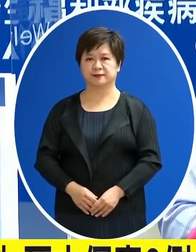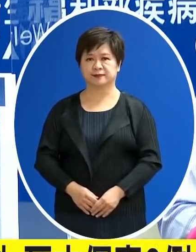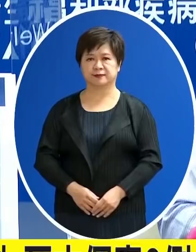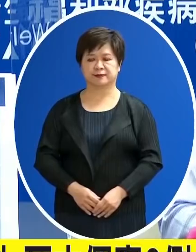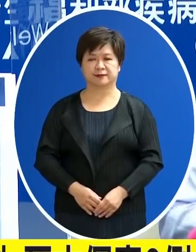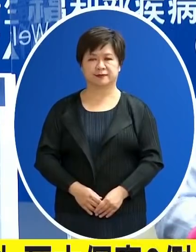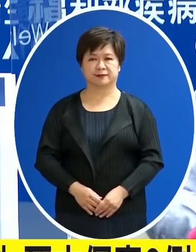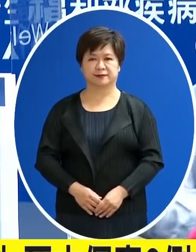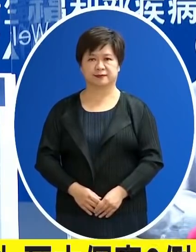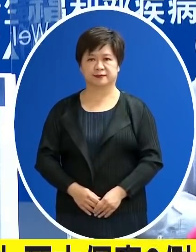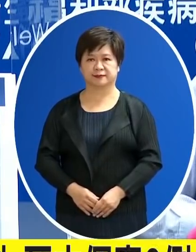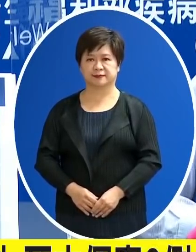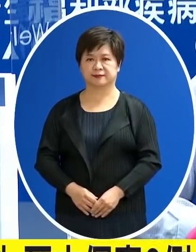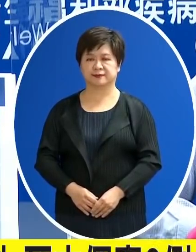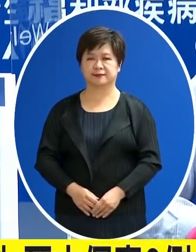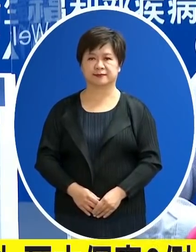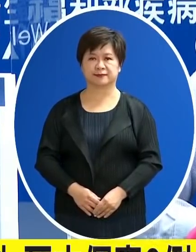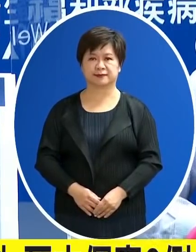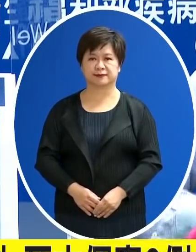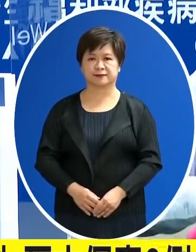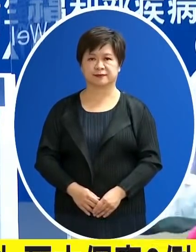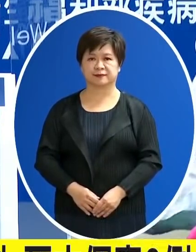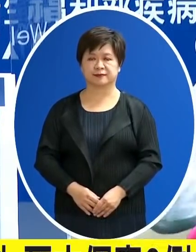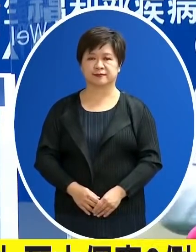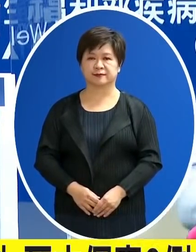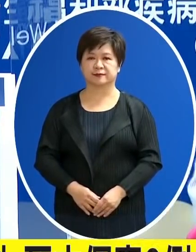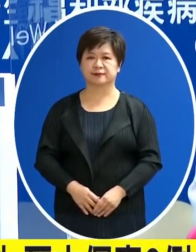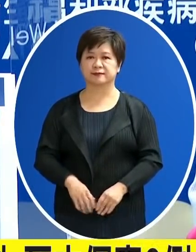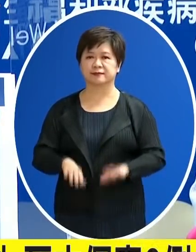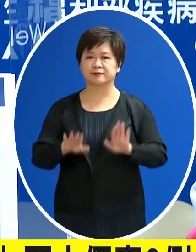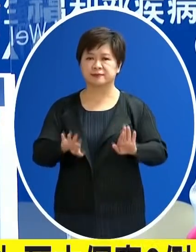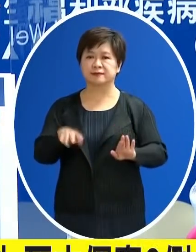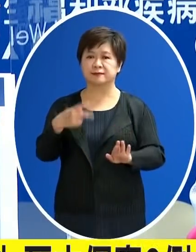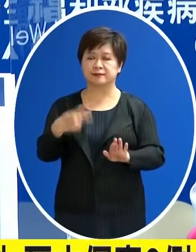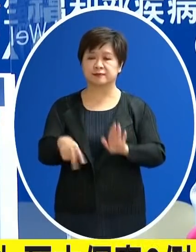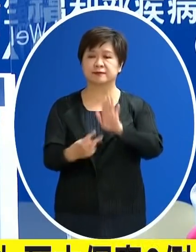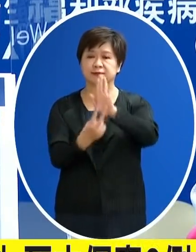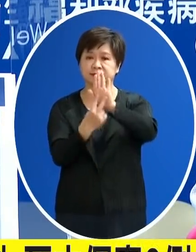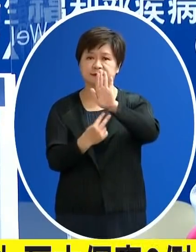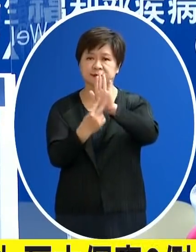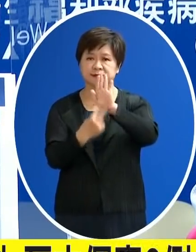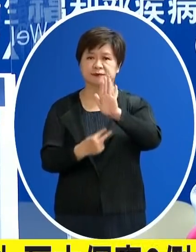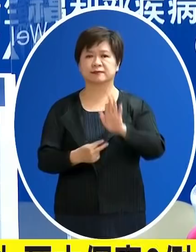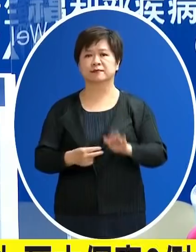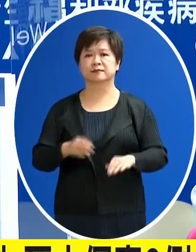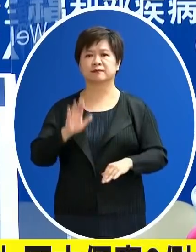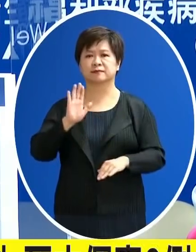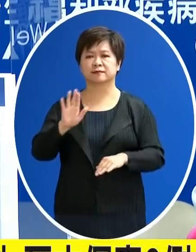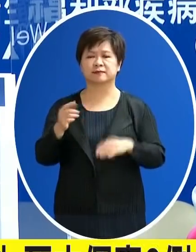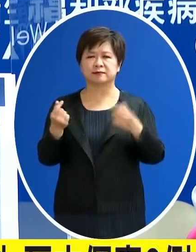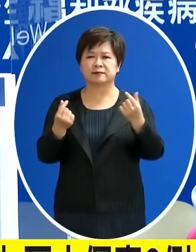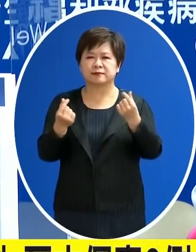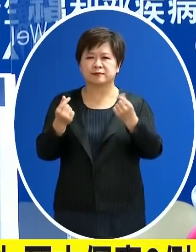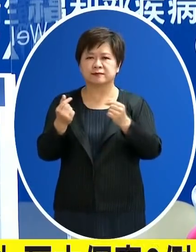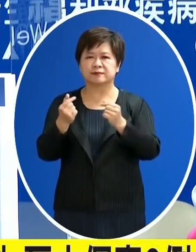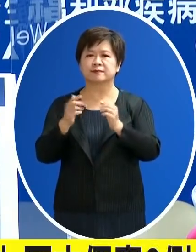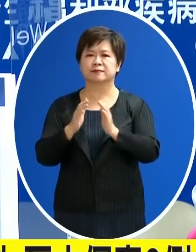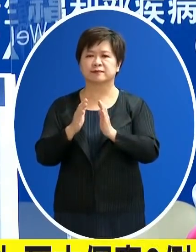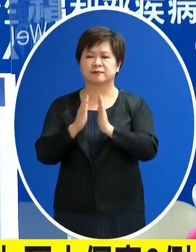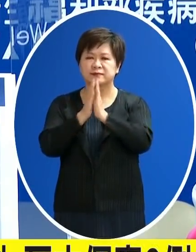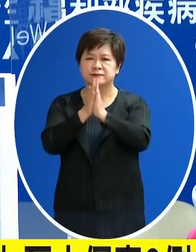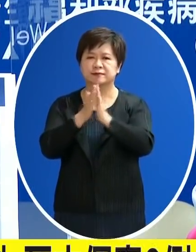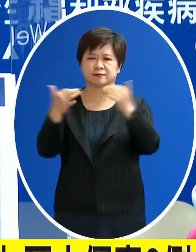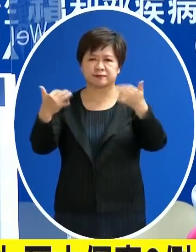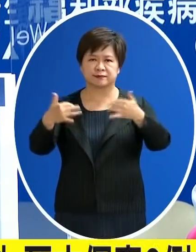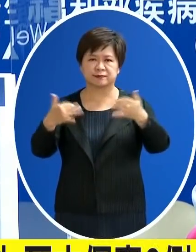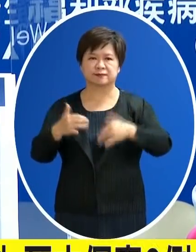好，大概这个哈，大家有一些哈，大家有一些因为信仰哈这样的一个关系哈，那就